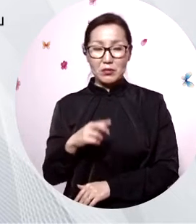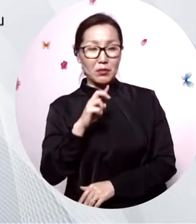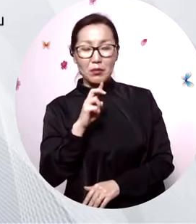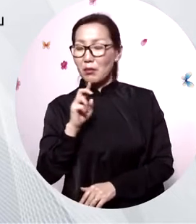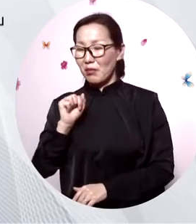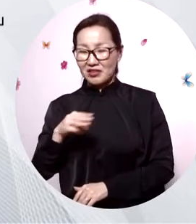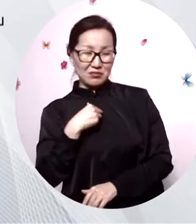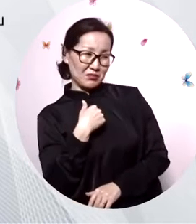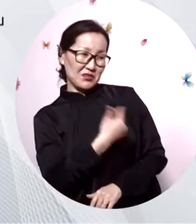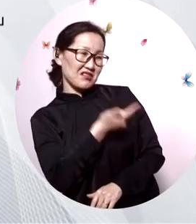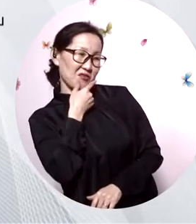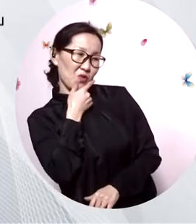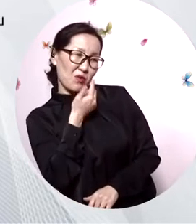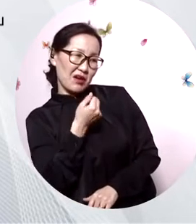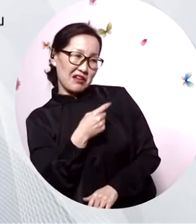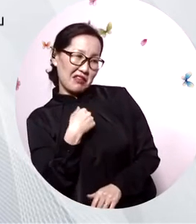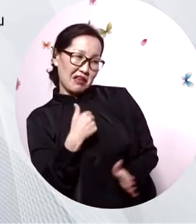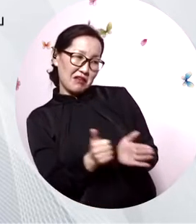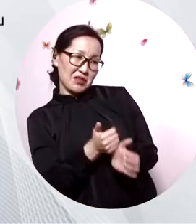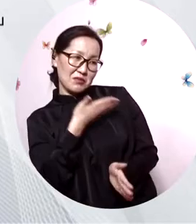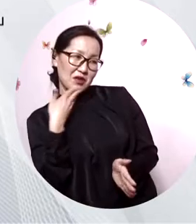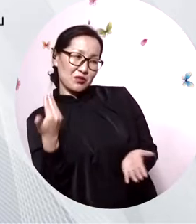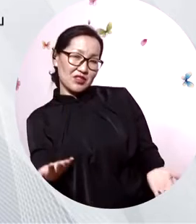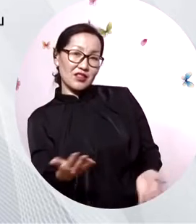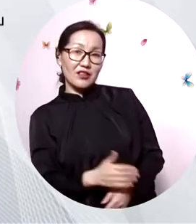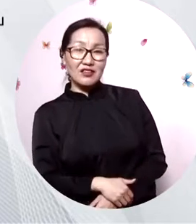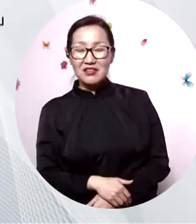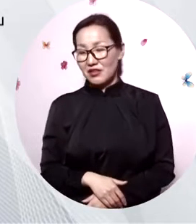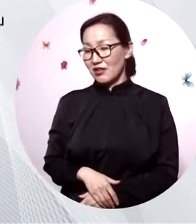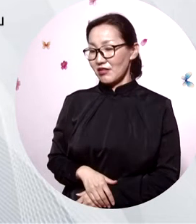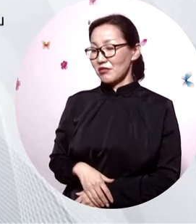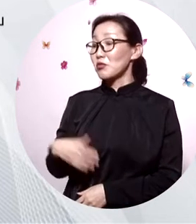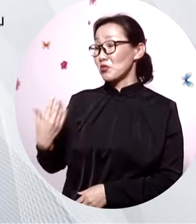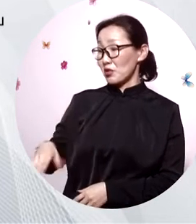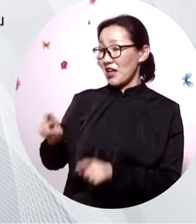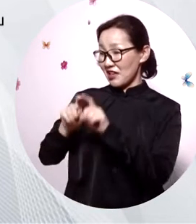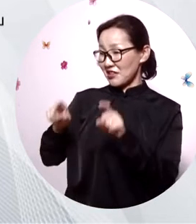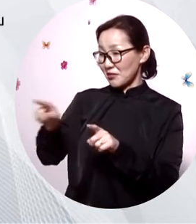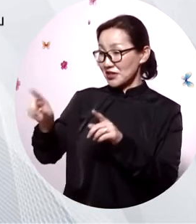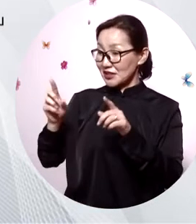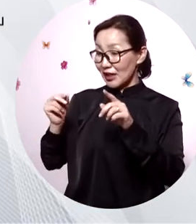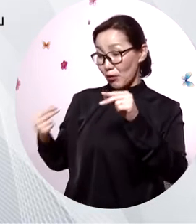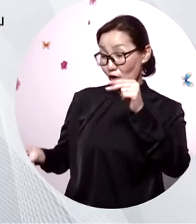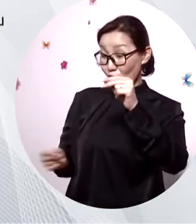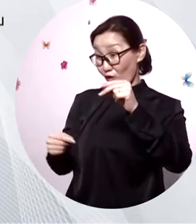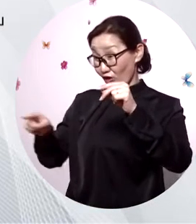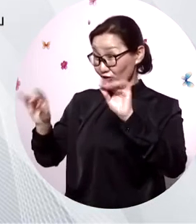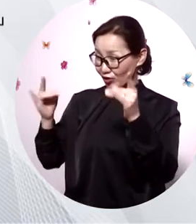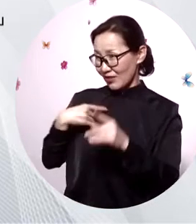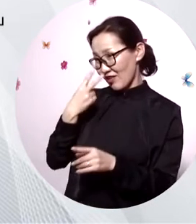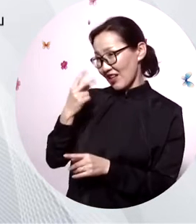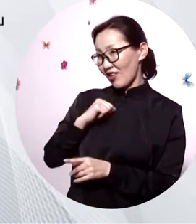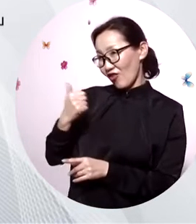бат. Би чадахгүй хаа. Надад авяас байхгүй. Харин чамайг морин хуураа тоглож байгааг